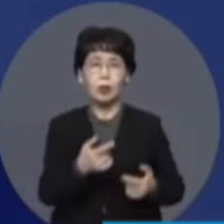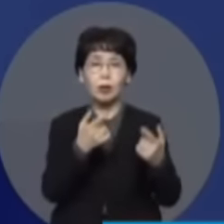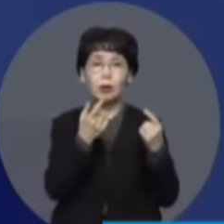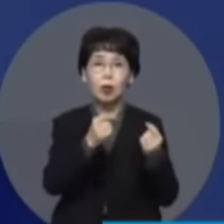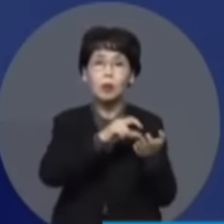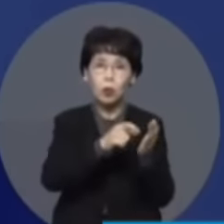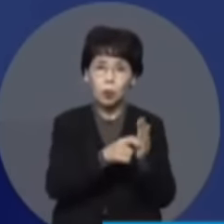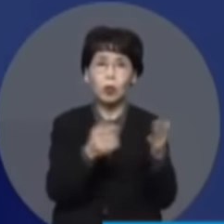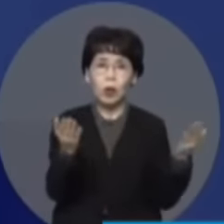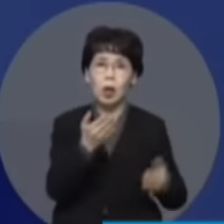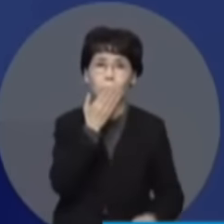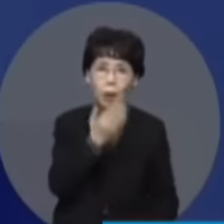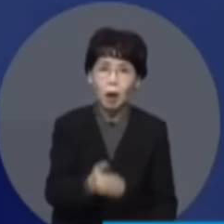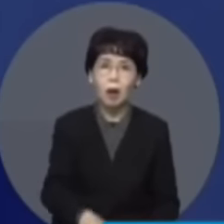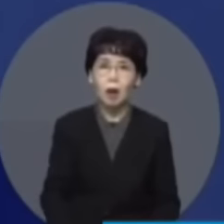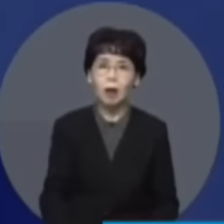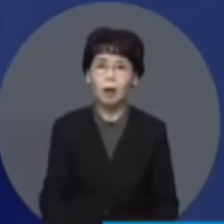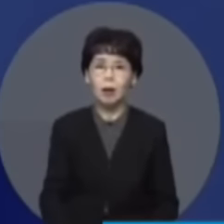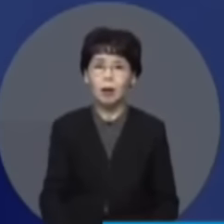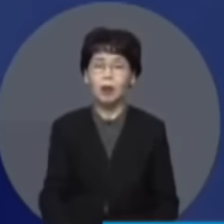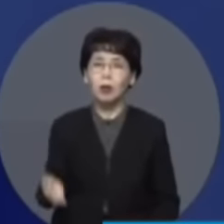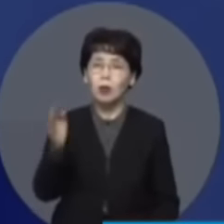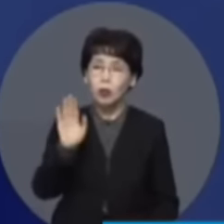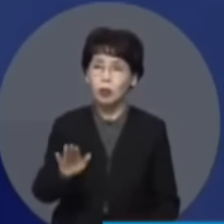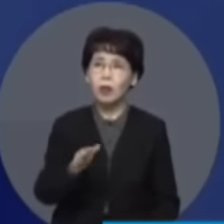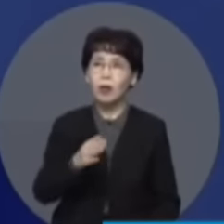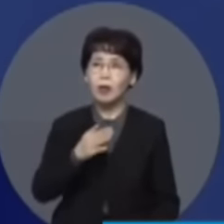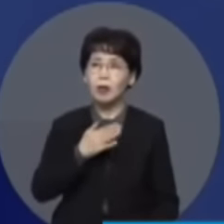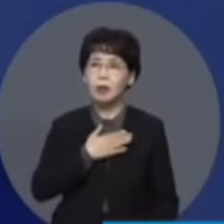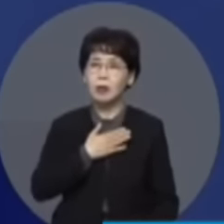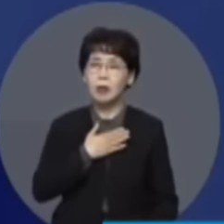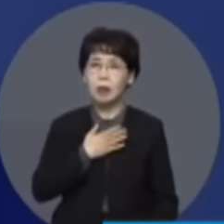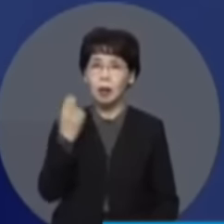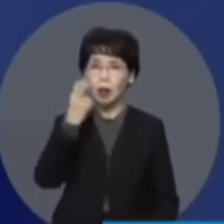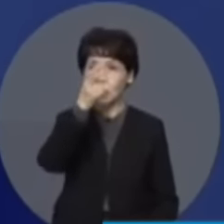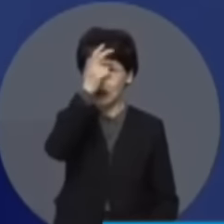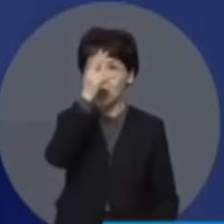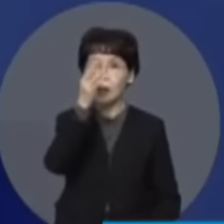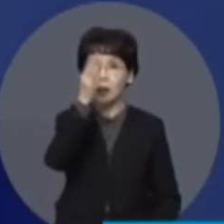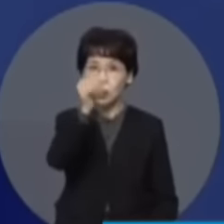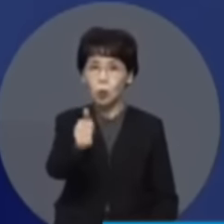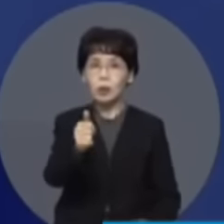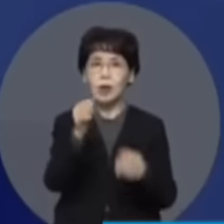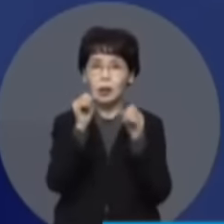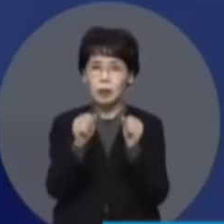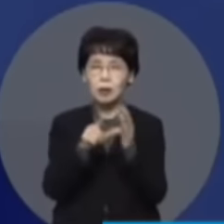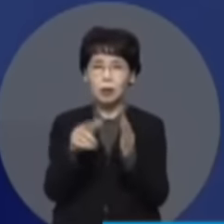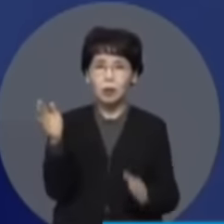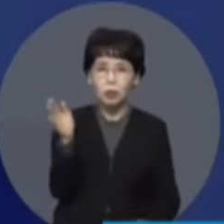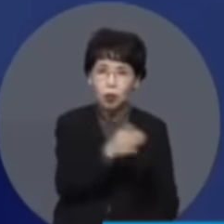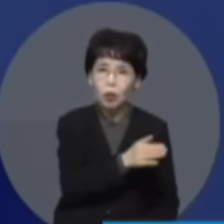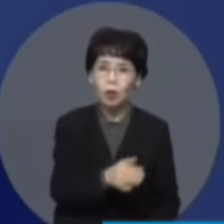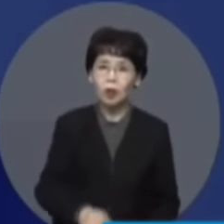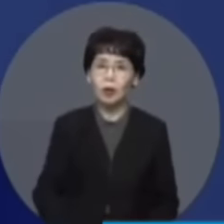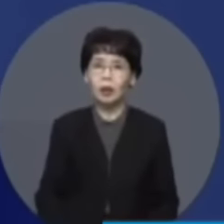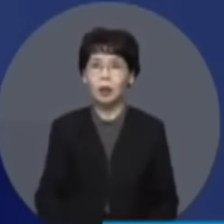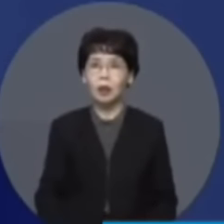그 어찌 됐든 제가 뭐 검찰총장 할 때부터